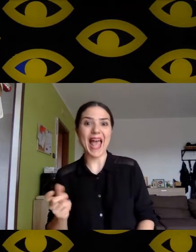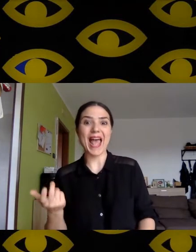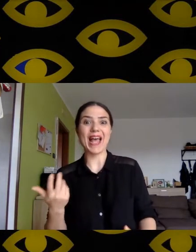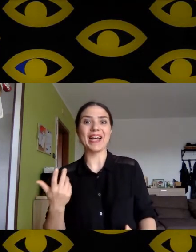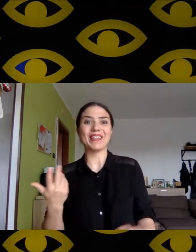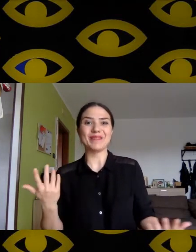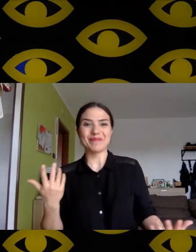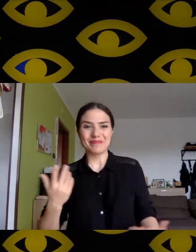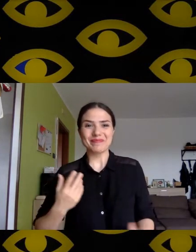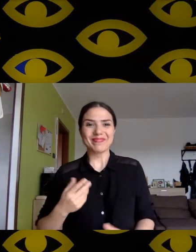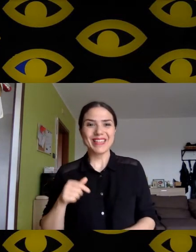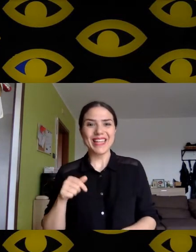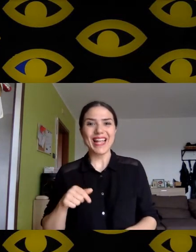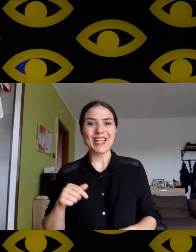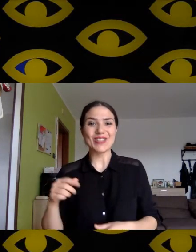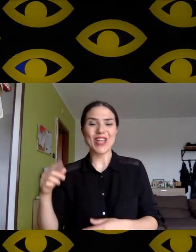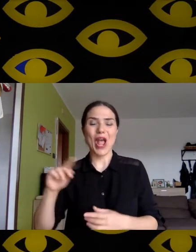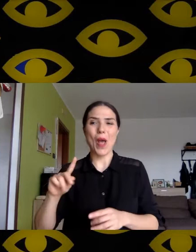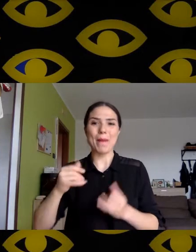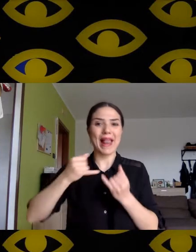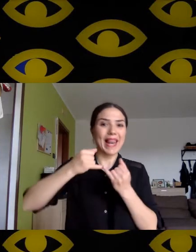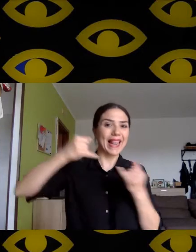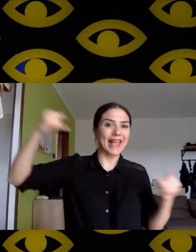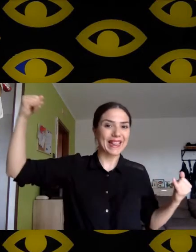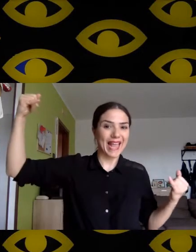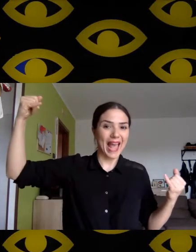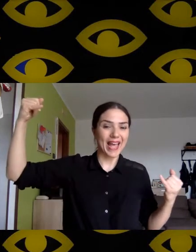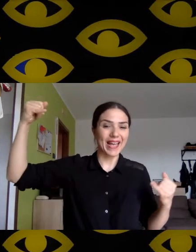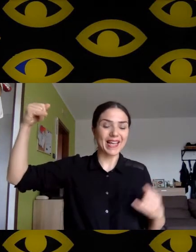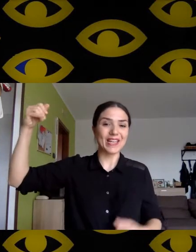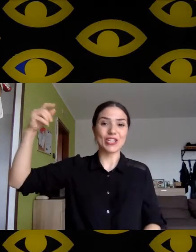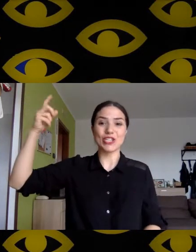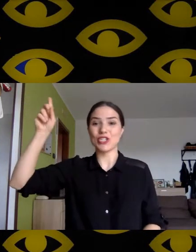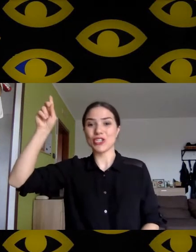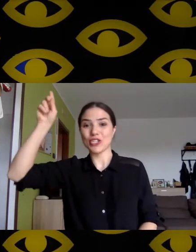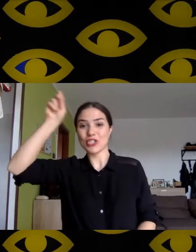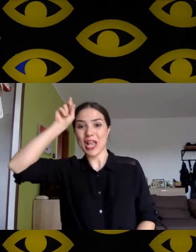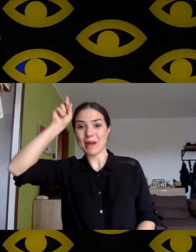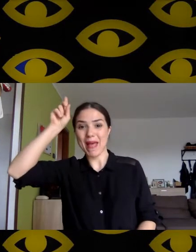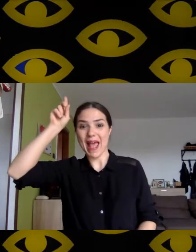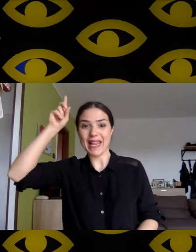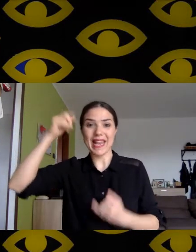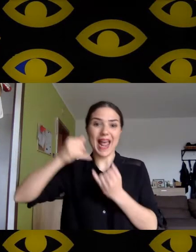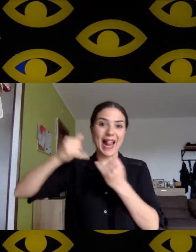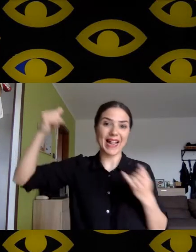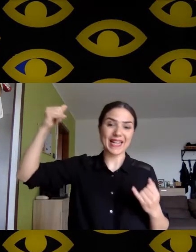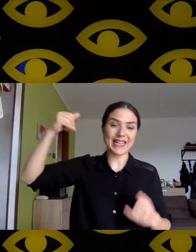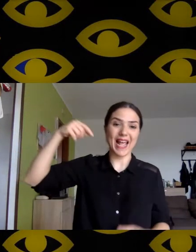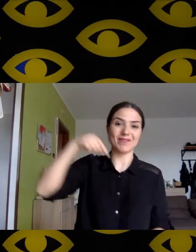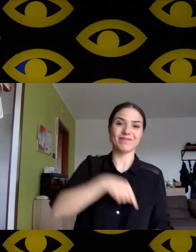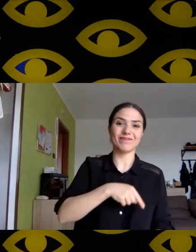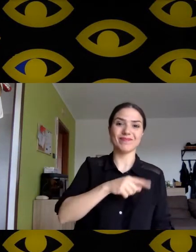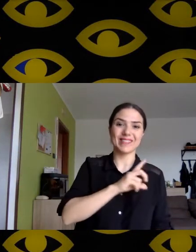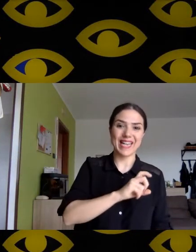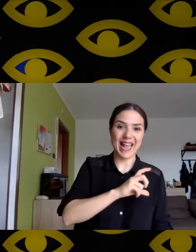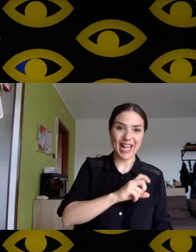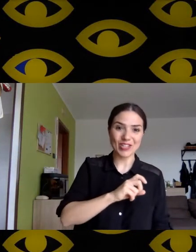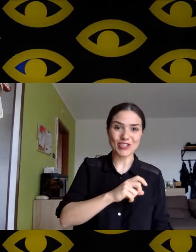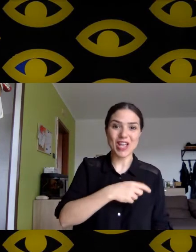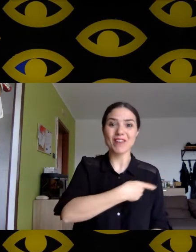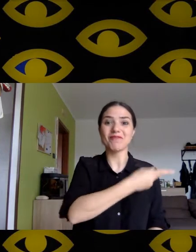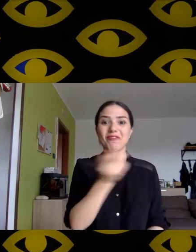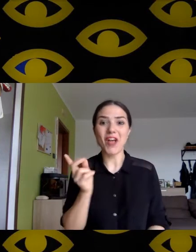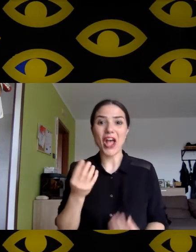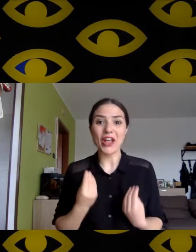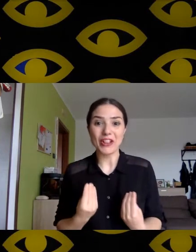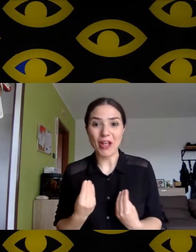congiunge Berlino al sud Italia. E chissà da dove ci state ascoltando voi in questo momento. Forse sono gli